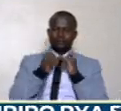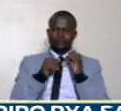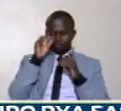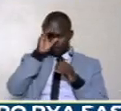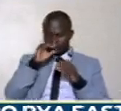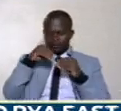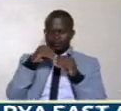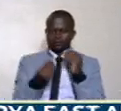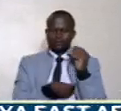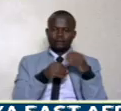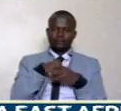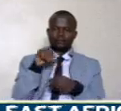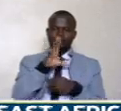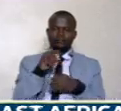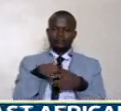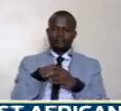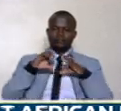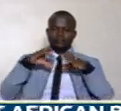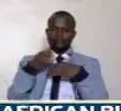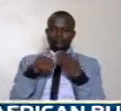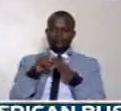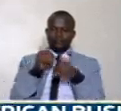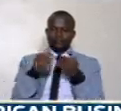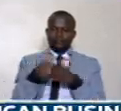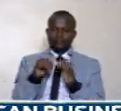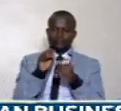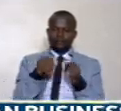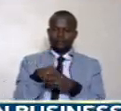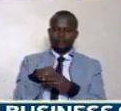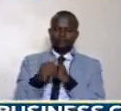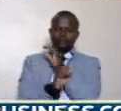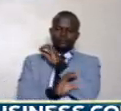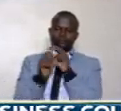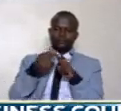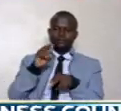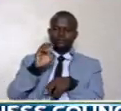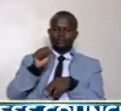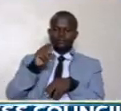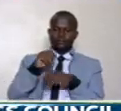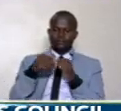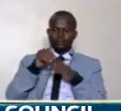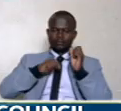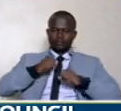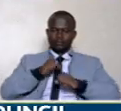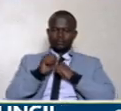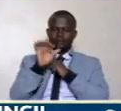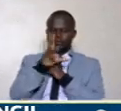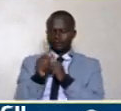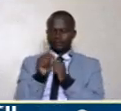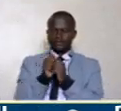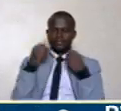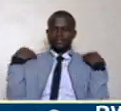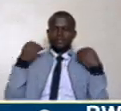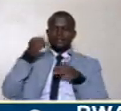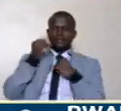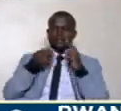tike y'igikombe cya Afrika ku makipe akina afite abakinnyi bakina imbere mu bihugu bitacane cyangwa se championnat d'Afrique des Nations mu myitozo ya